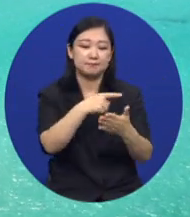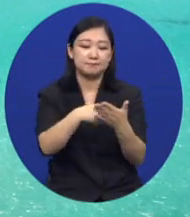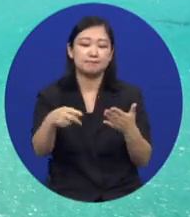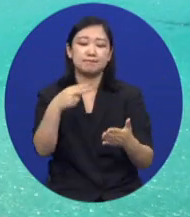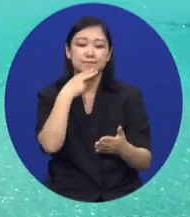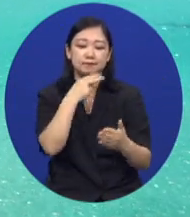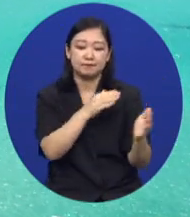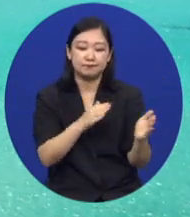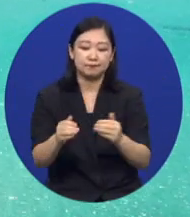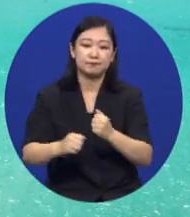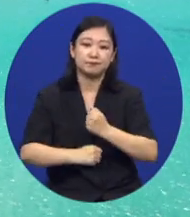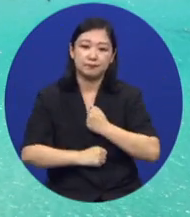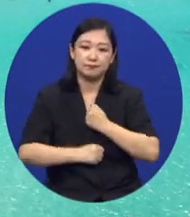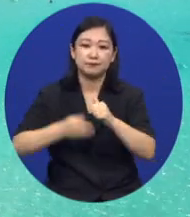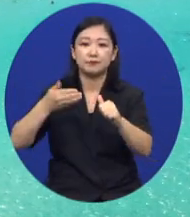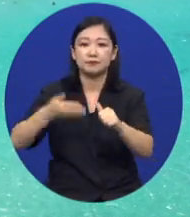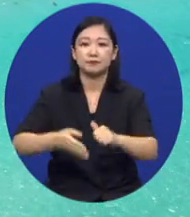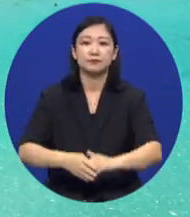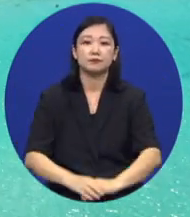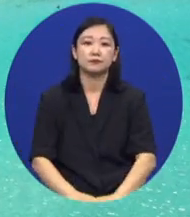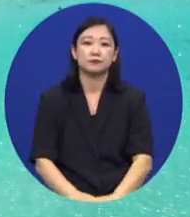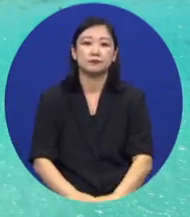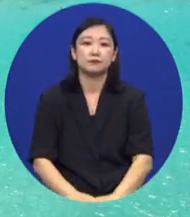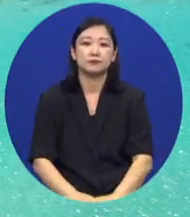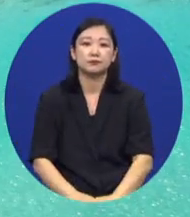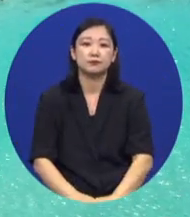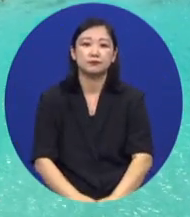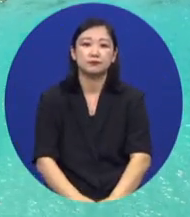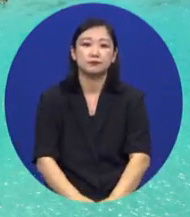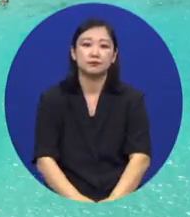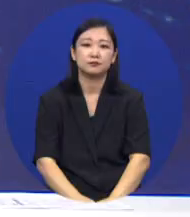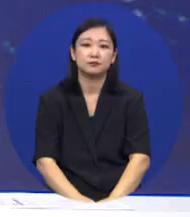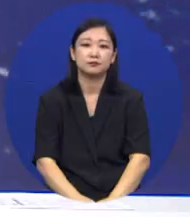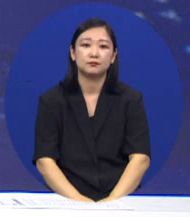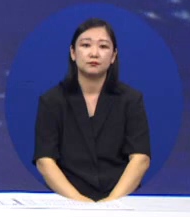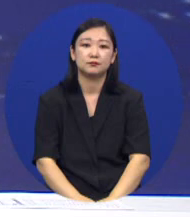없도록 대비 잘해주시기 바랍니다. 기상정보였습니다.